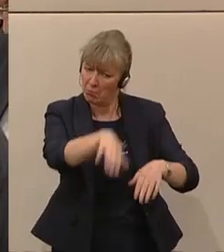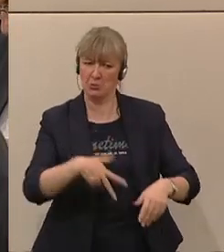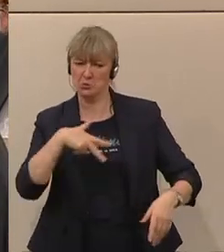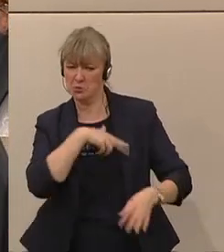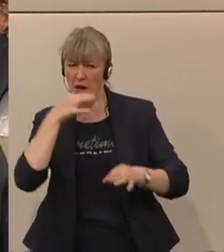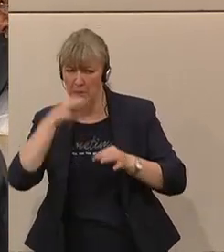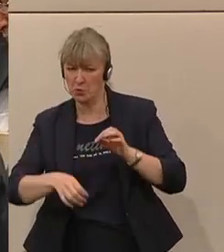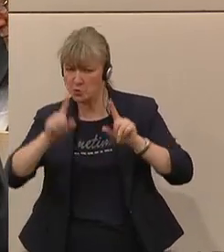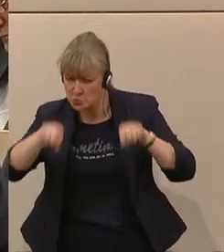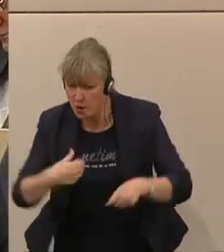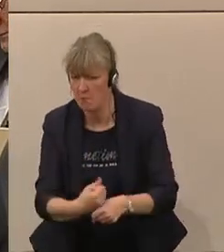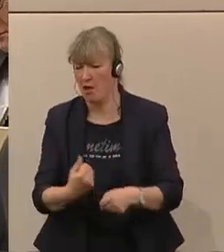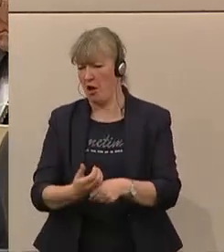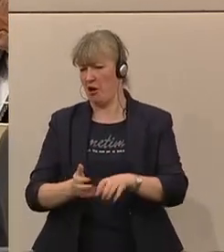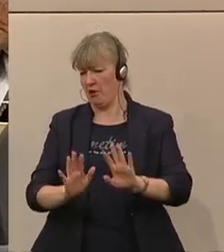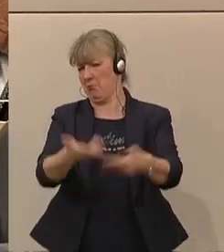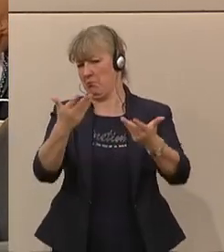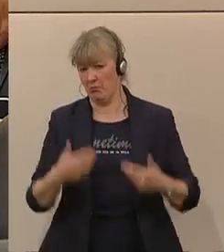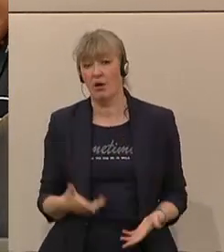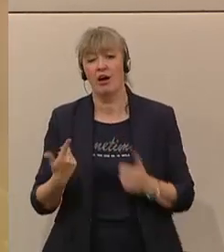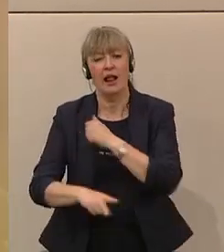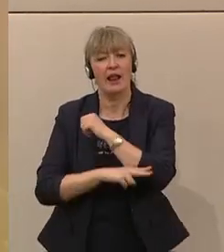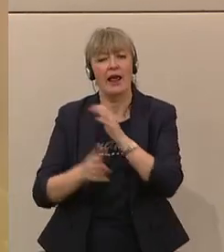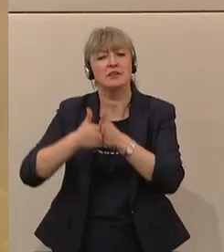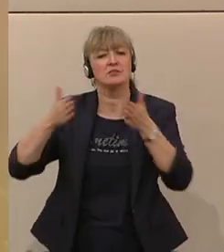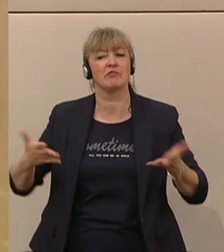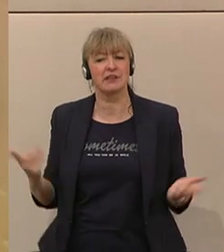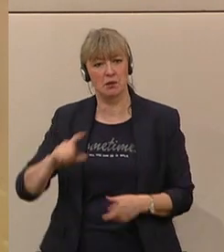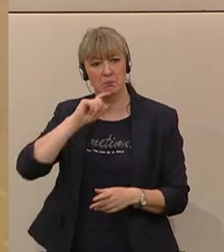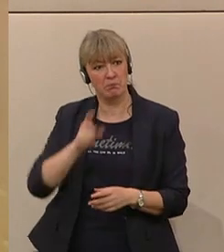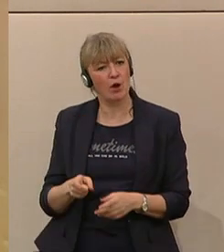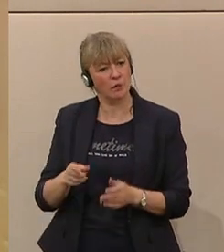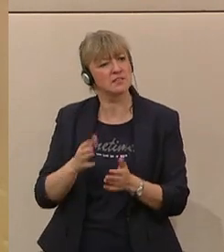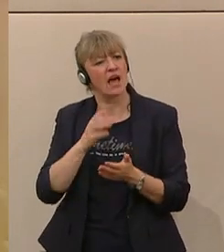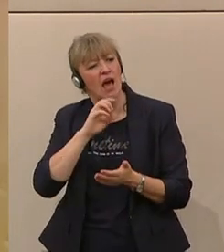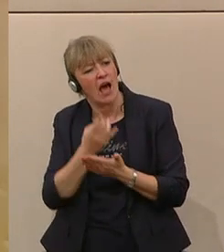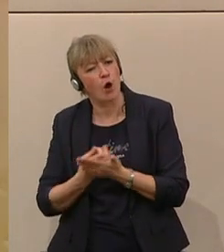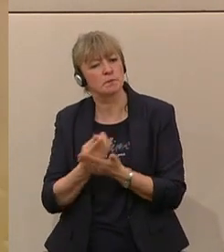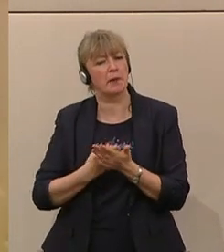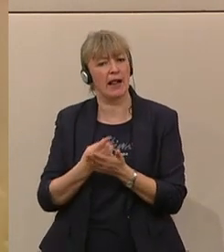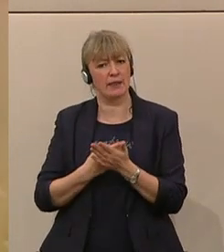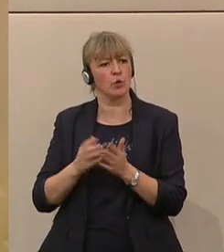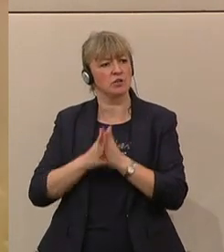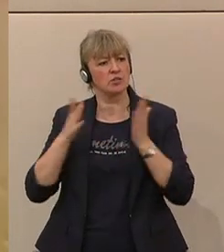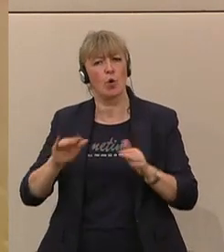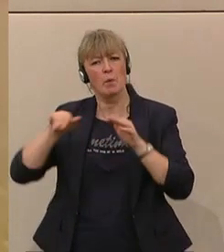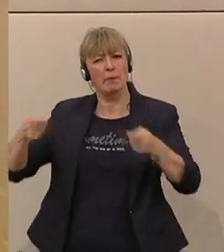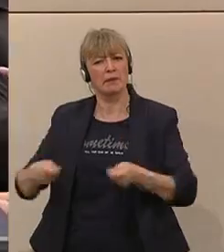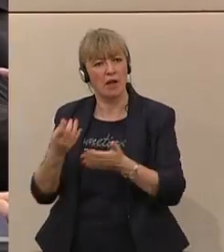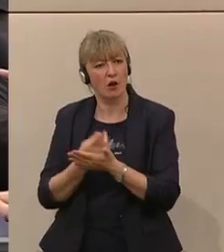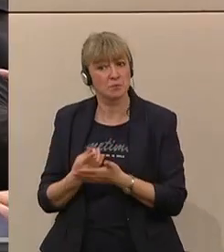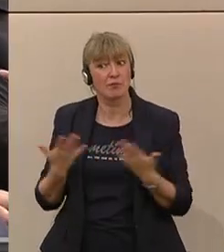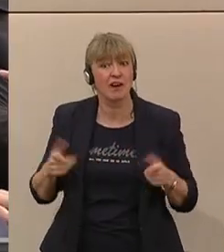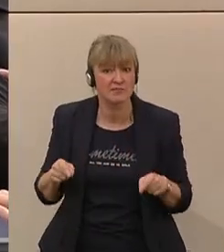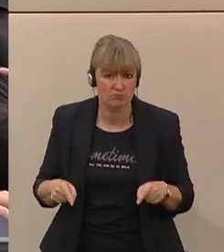ist mit den Lehrlingen? Die Lehrlingsentschädigungen, die Berufsausbildungsentschädigungen bei überbetrieblicher Ausbildung werden um